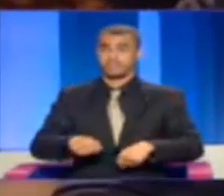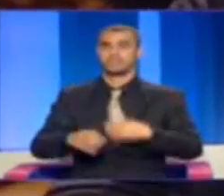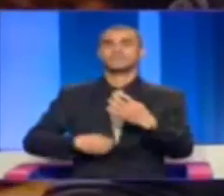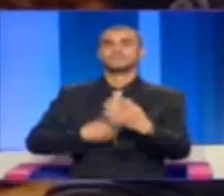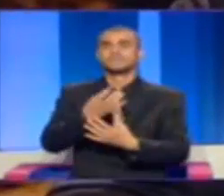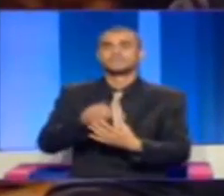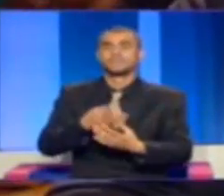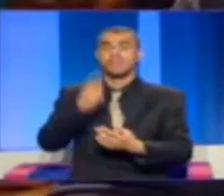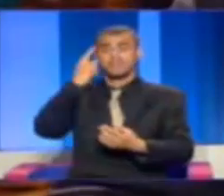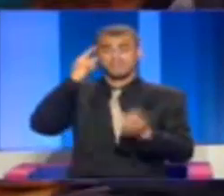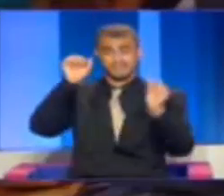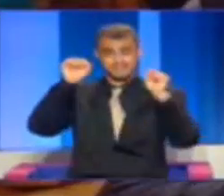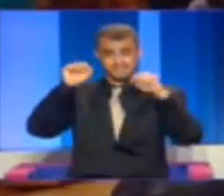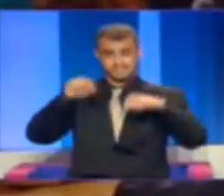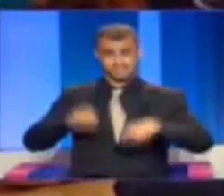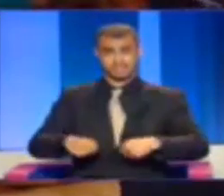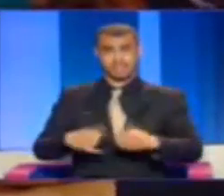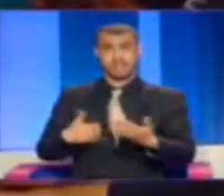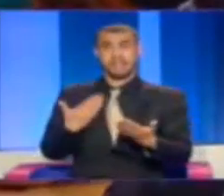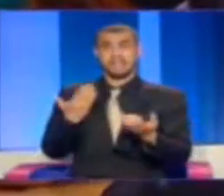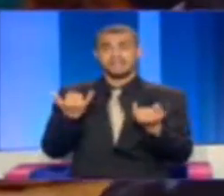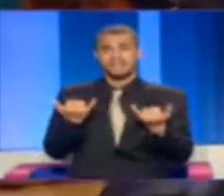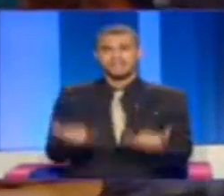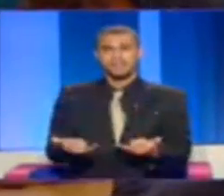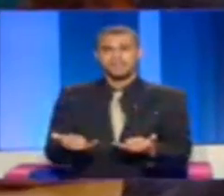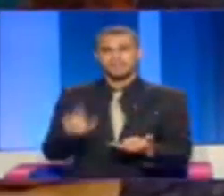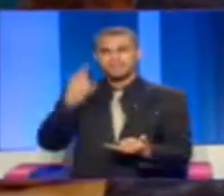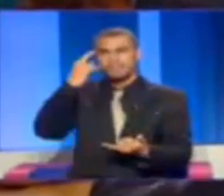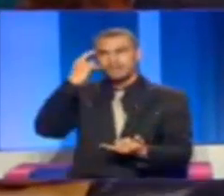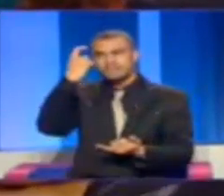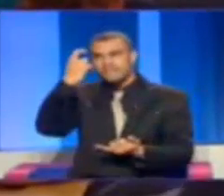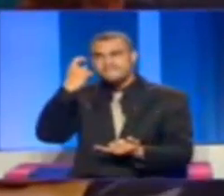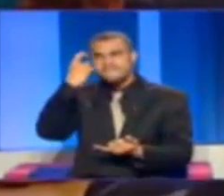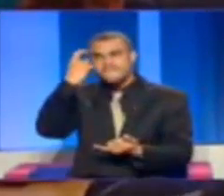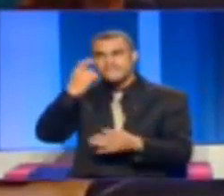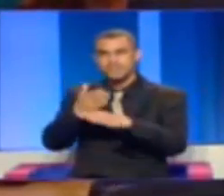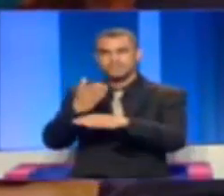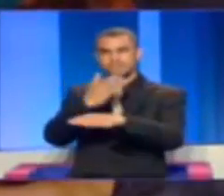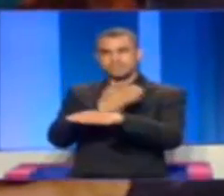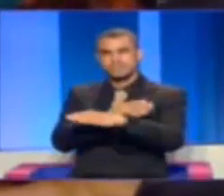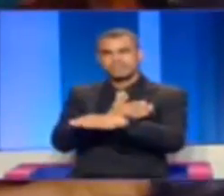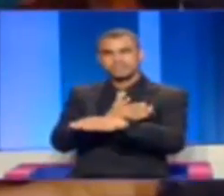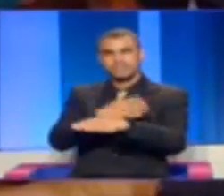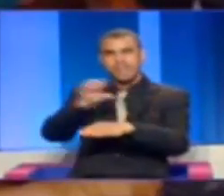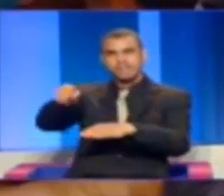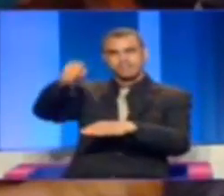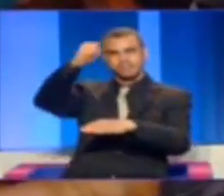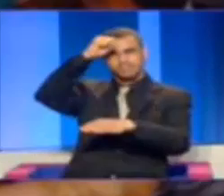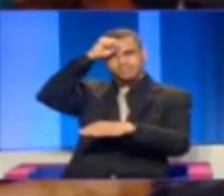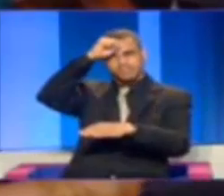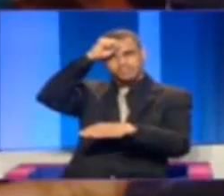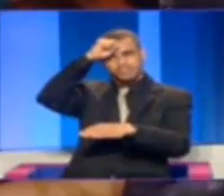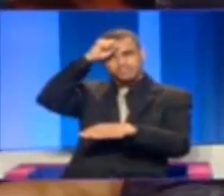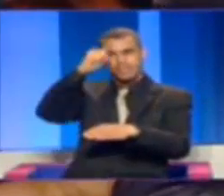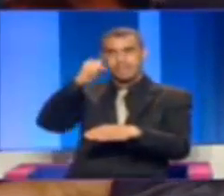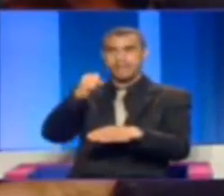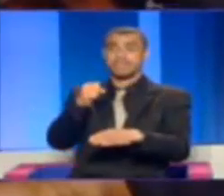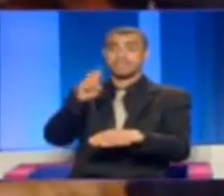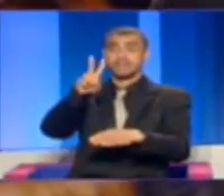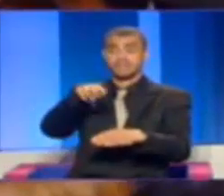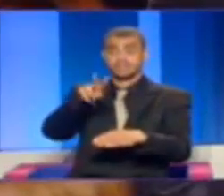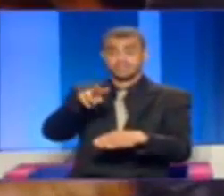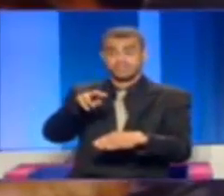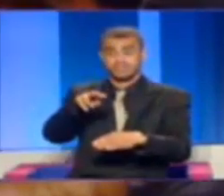فانه يتكلم بطريقه اخرى. اليوم كيفاش نستغلوا هذا الكلام ديالو؟ اليوم ربما الدرس القوي راه ماشي الكلمه عند الراجل ولا